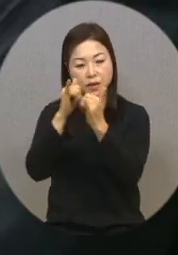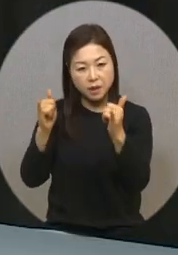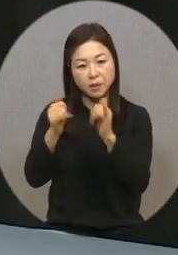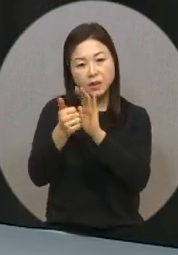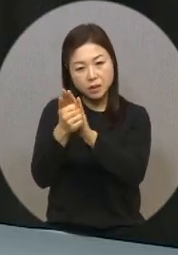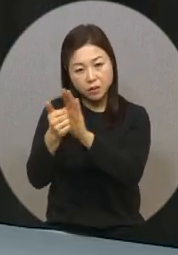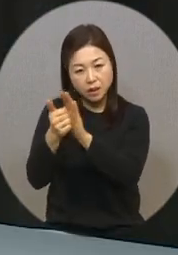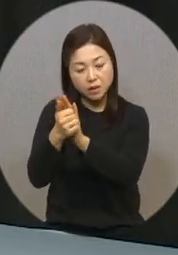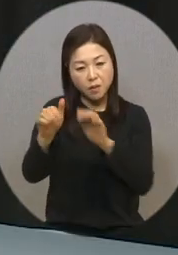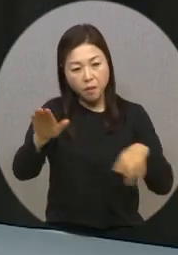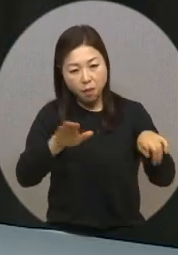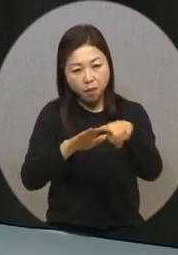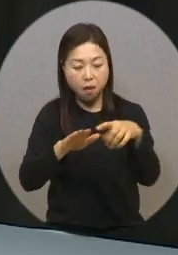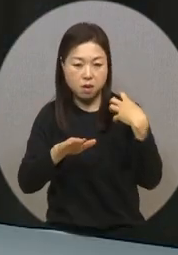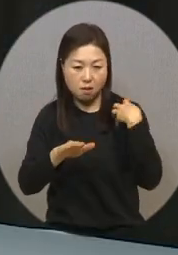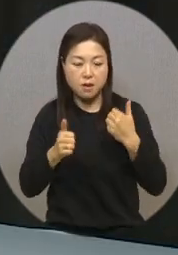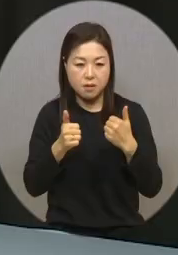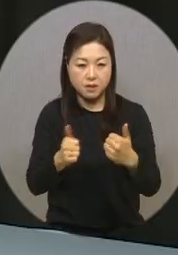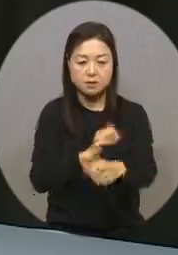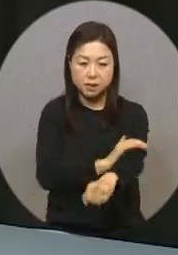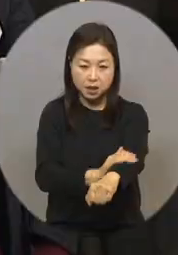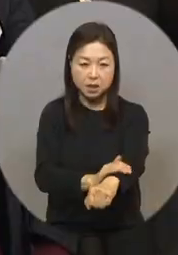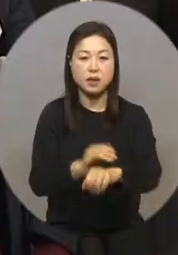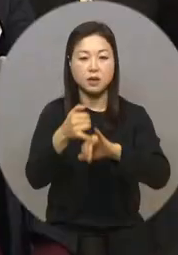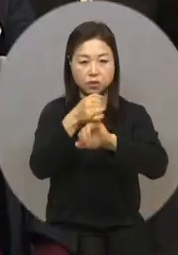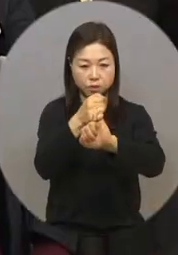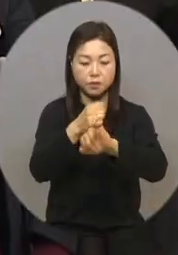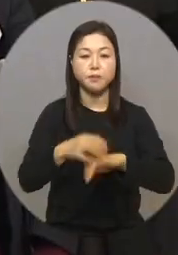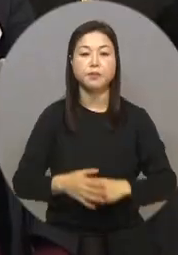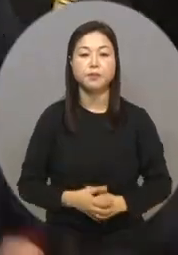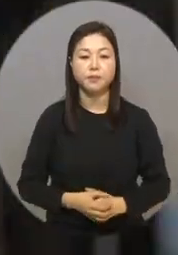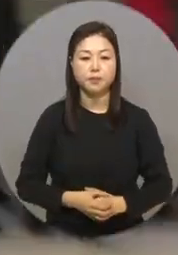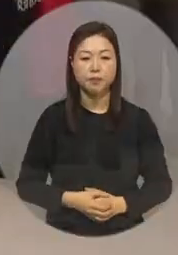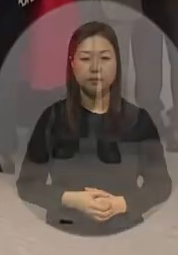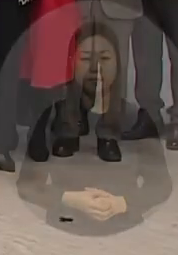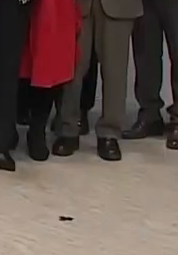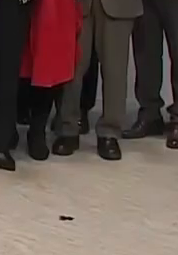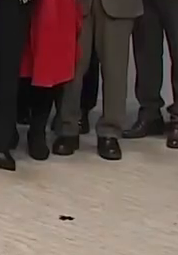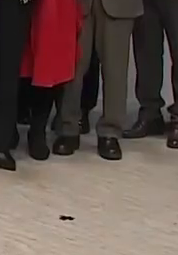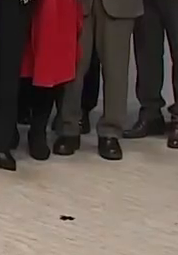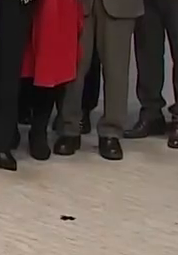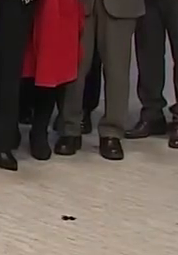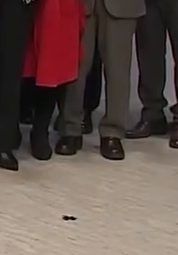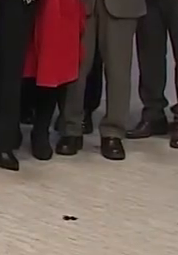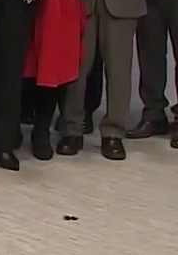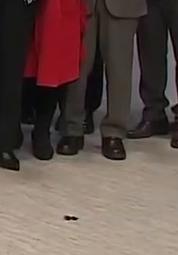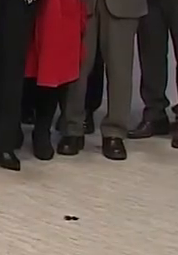선봉장으로서 계속해서 최선을 다하겠습니다. 복지TV 뉴스 박순종입니다.